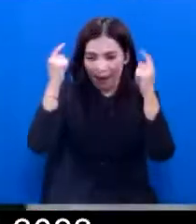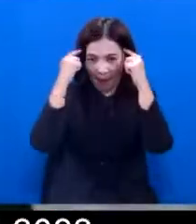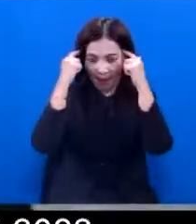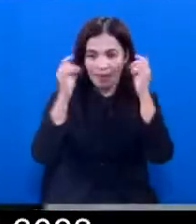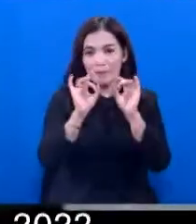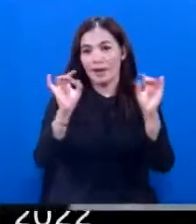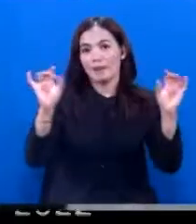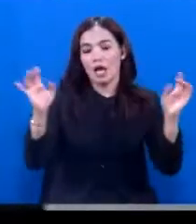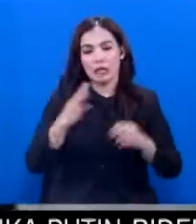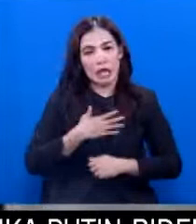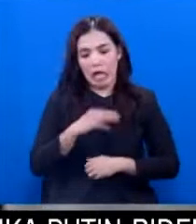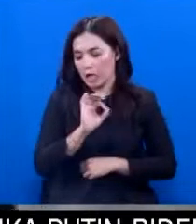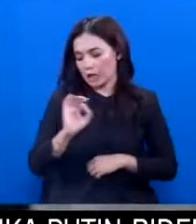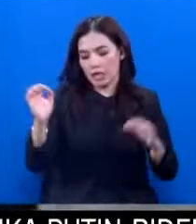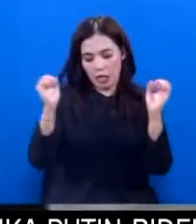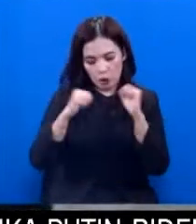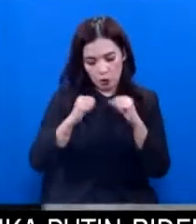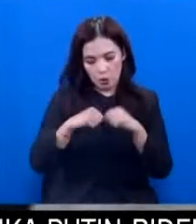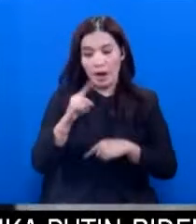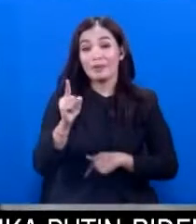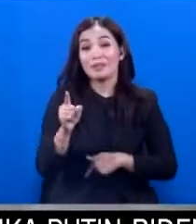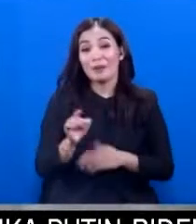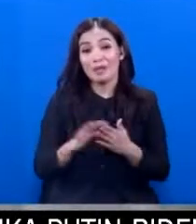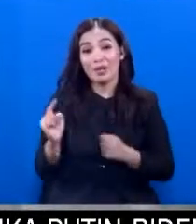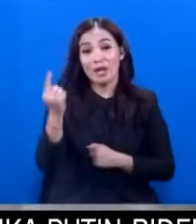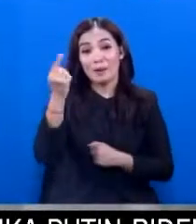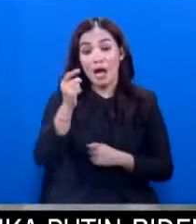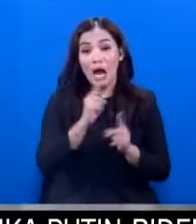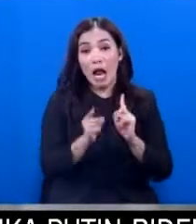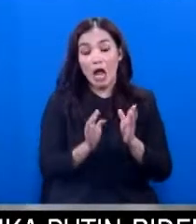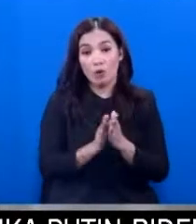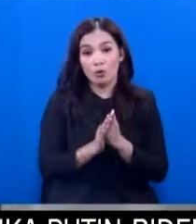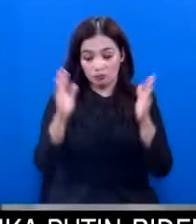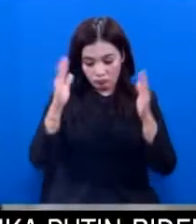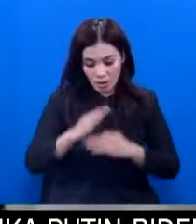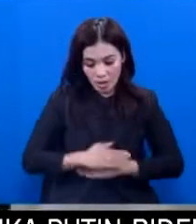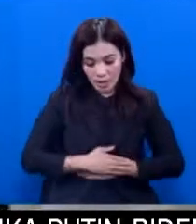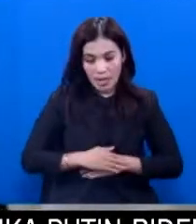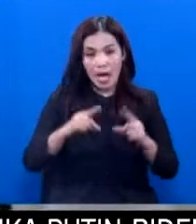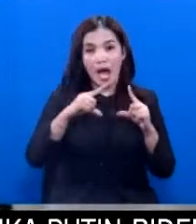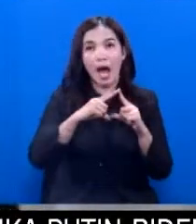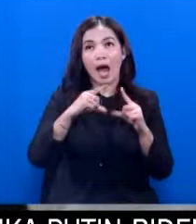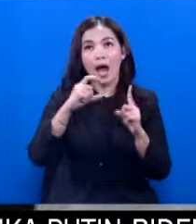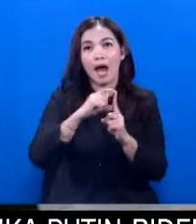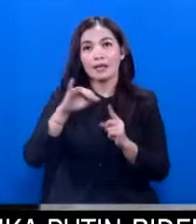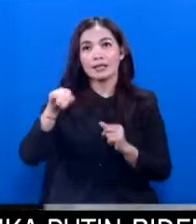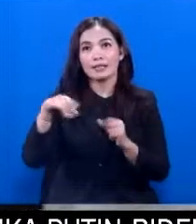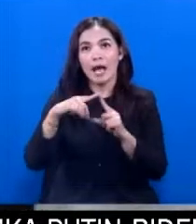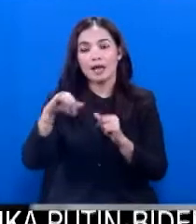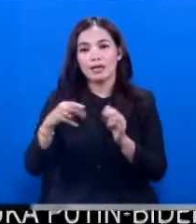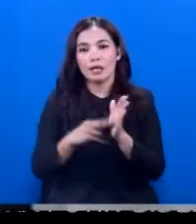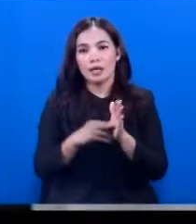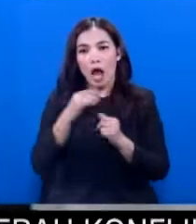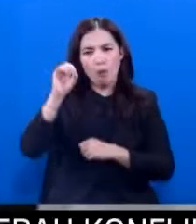Menurut saya pribadi, saya tidak setuju. Karena yang terutama kalau azan itu suaranya harus besar untuk menggerakkan hati